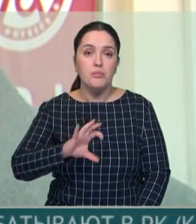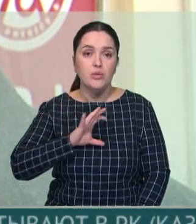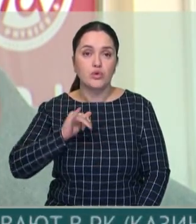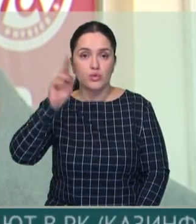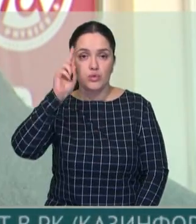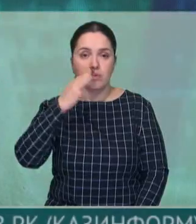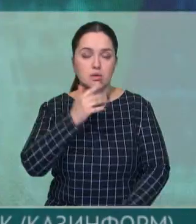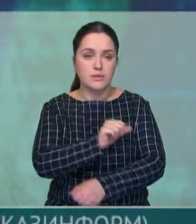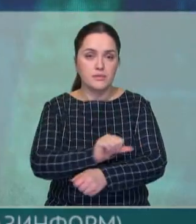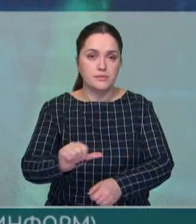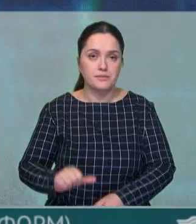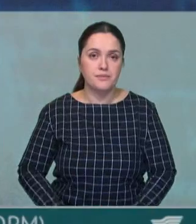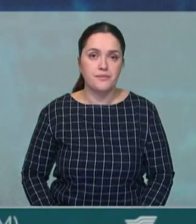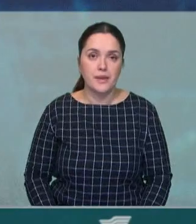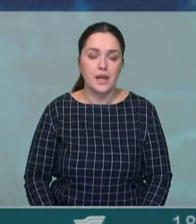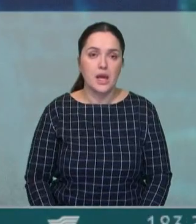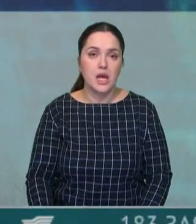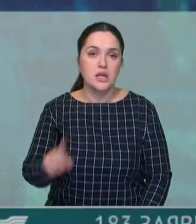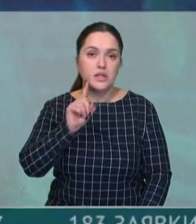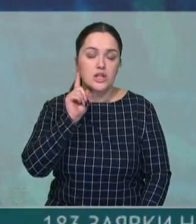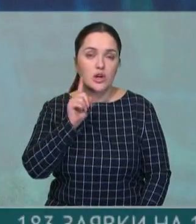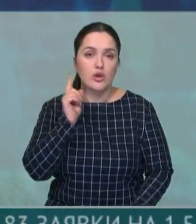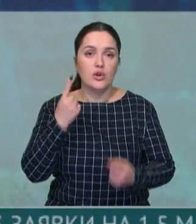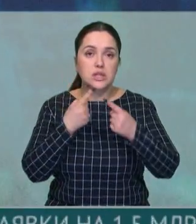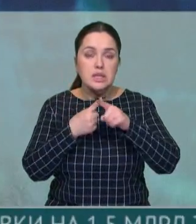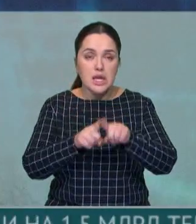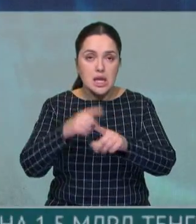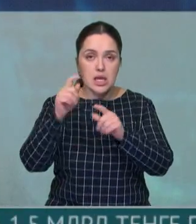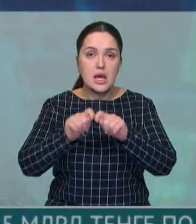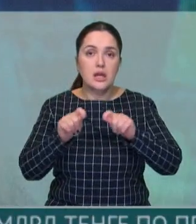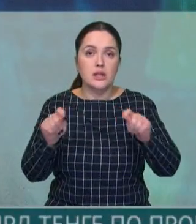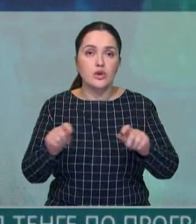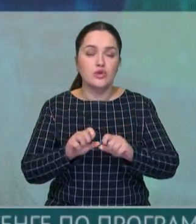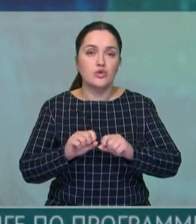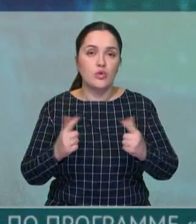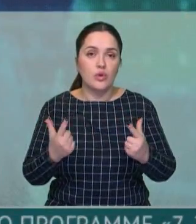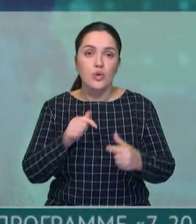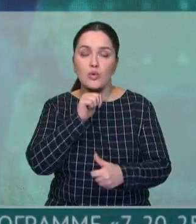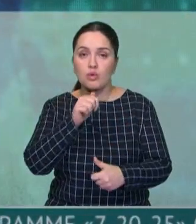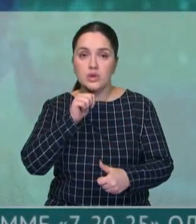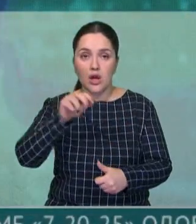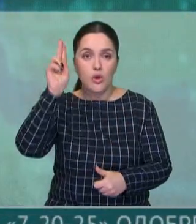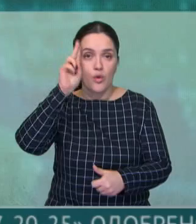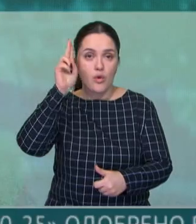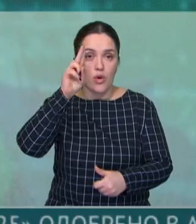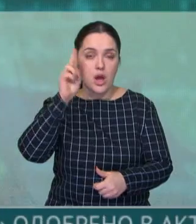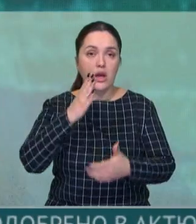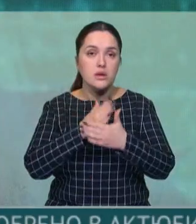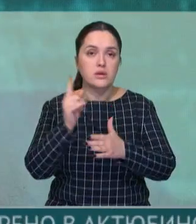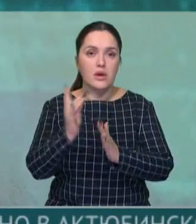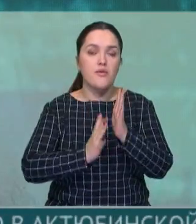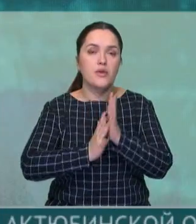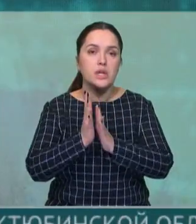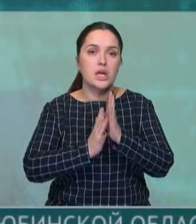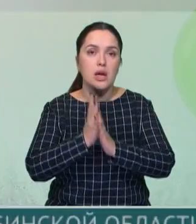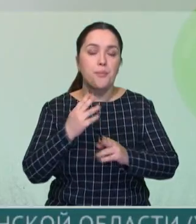технологий. Лаборатория зеленых технологий открыта в одной из школ Костанай. Там учащиеся осваивают гидропонику,